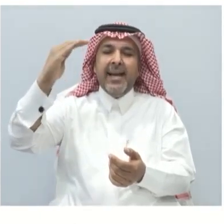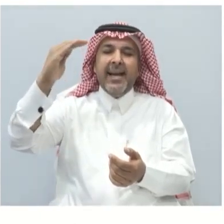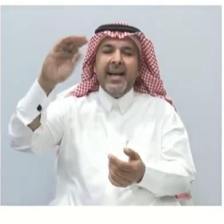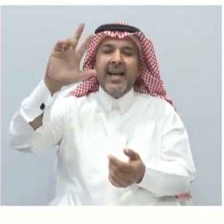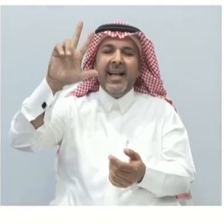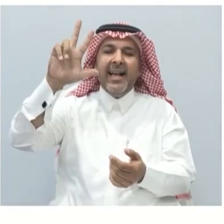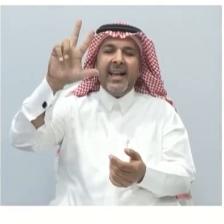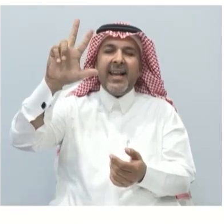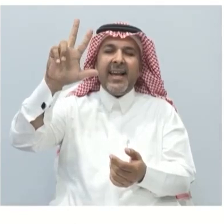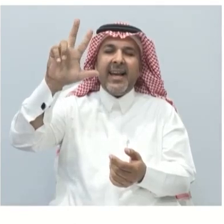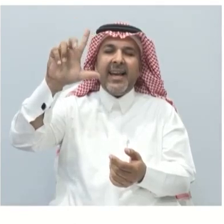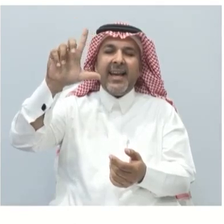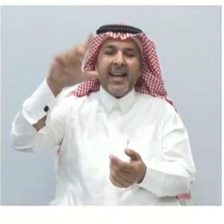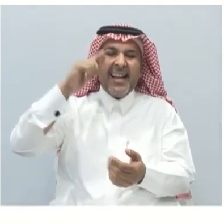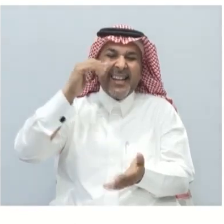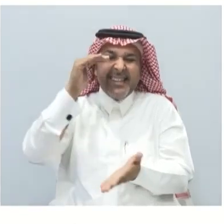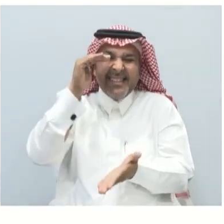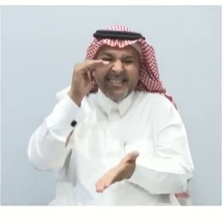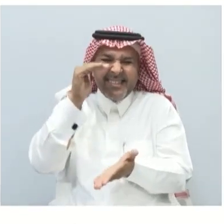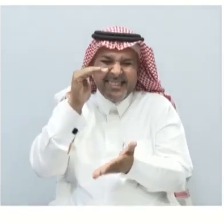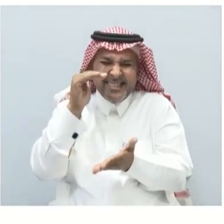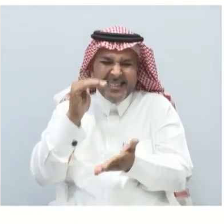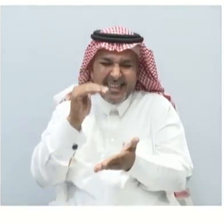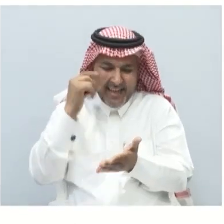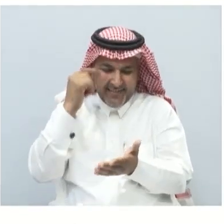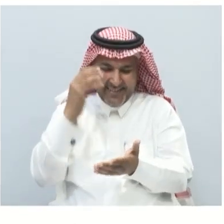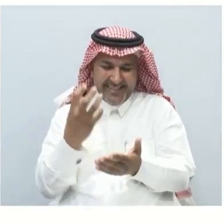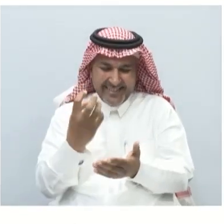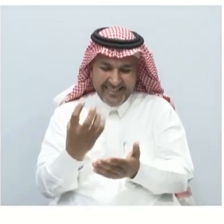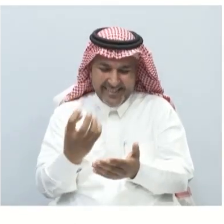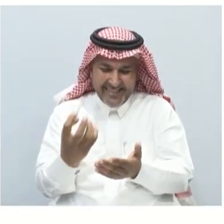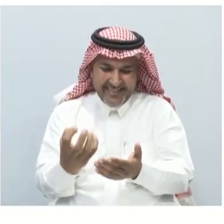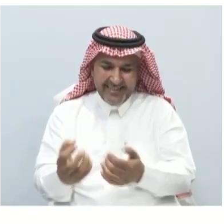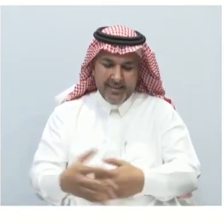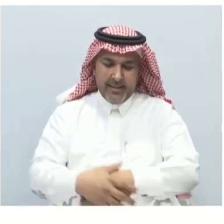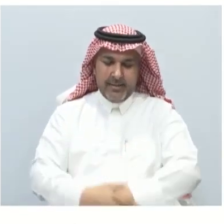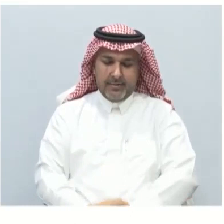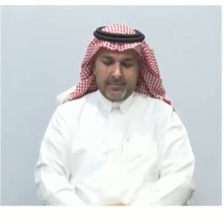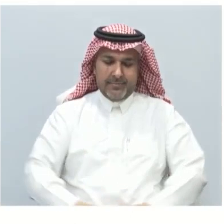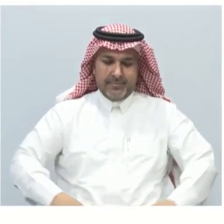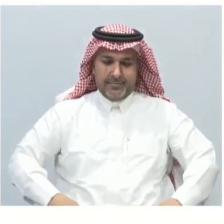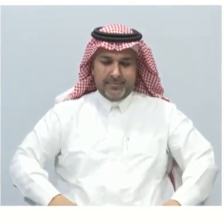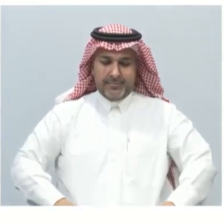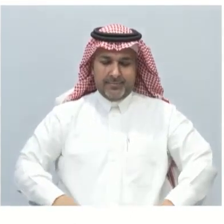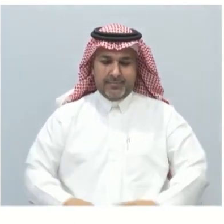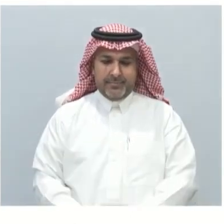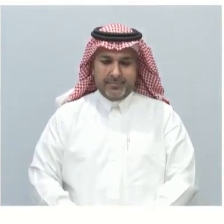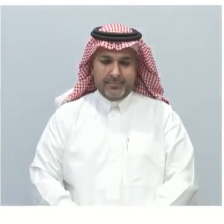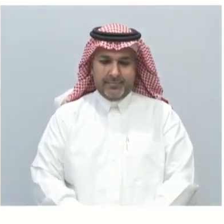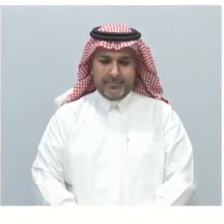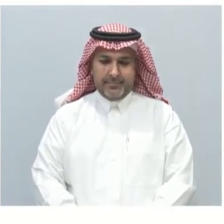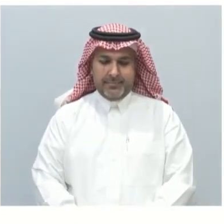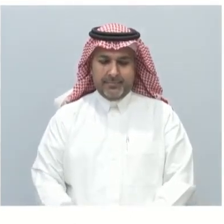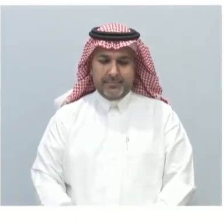تنتهي لان هي ما تنتهي هي تقترب من اكس وانما تضمحل تتناقص ولكن ما تصل الى الصفر ذلك استعمل التمثيل البياني